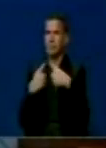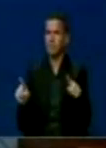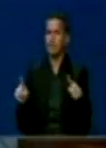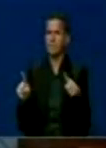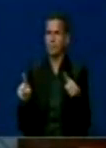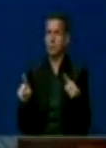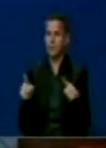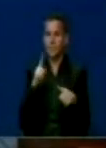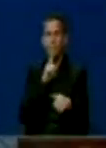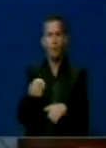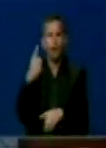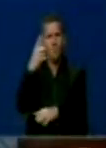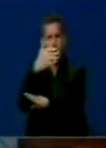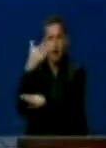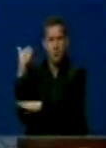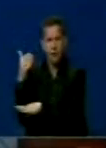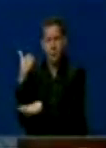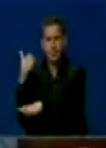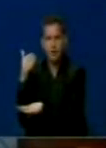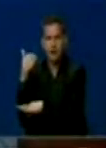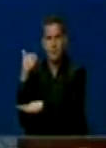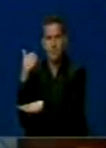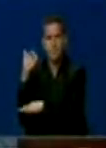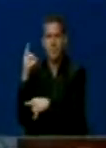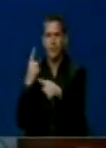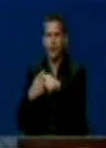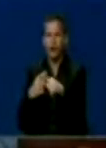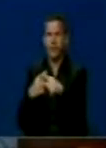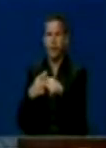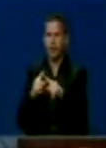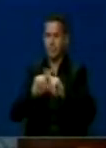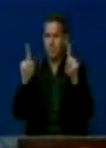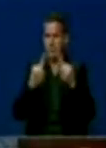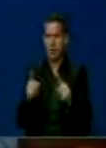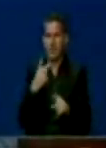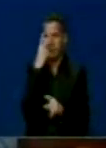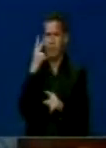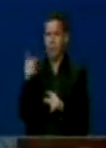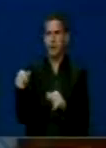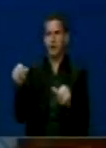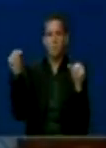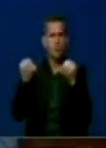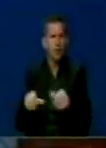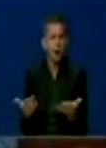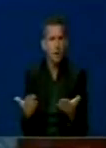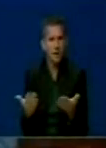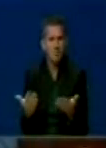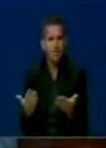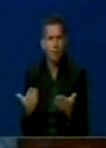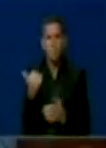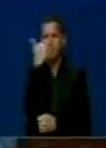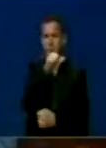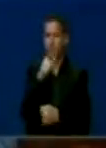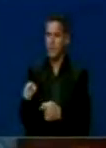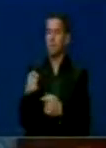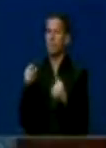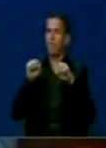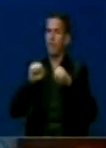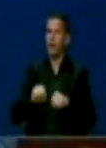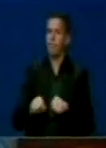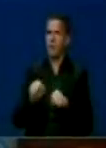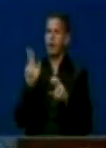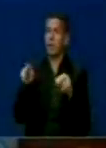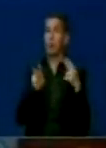nga një kompani, pra Zë Mobile, është vërtet hipokrizia dhe paftyrësi mendoj unë. Sepse është pikërisht kjo qeveria ajo që ja ka